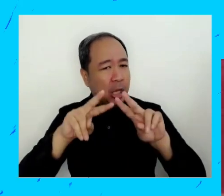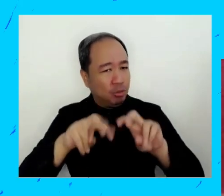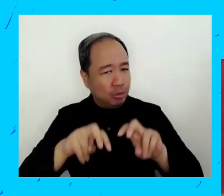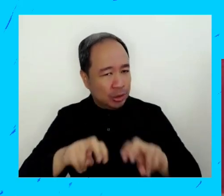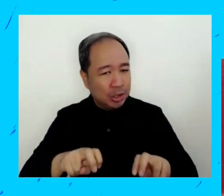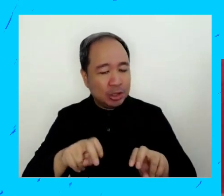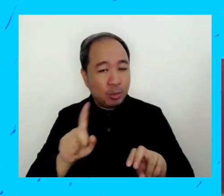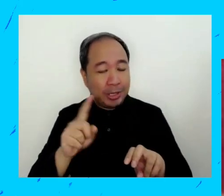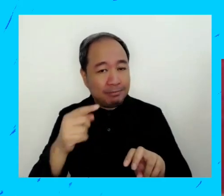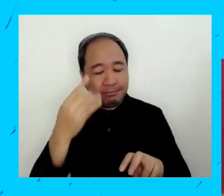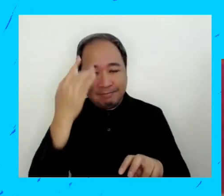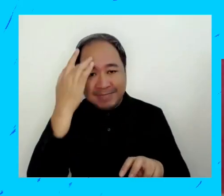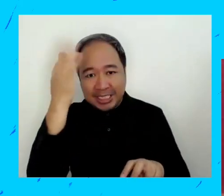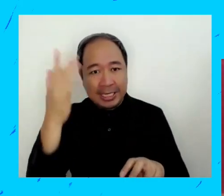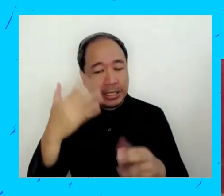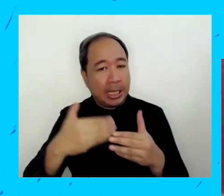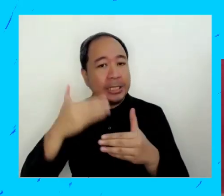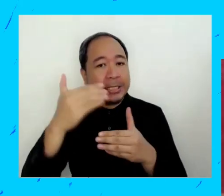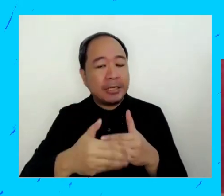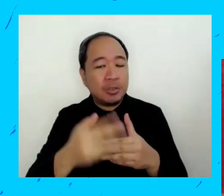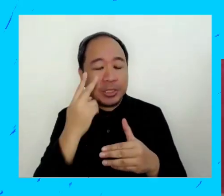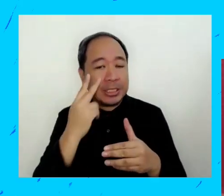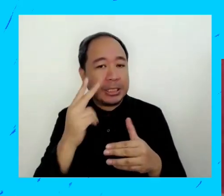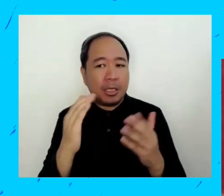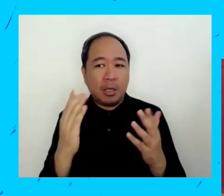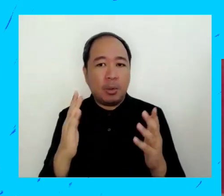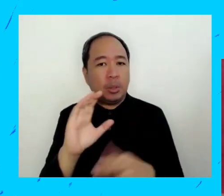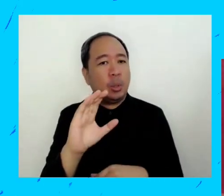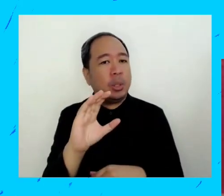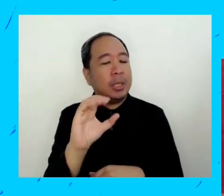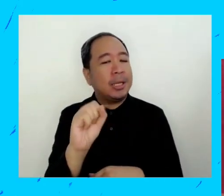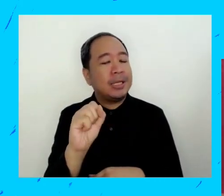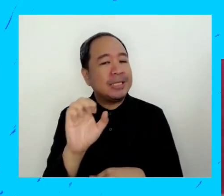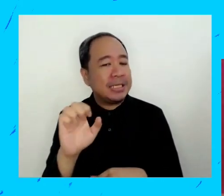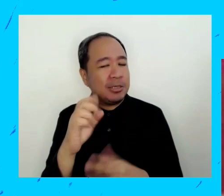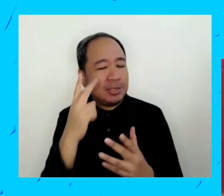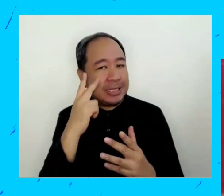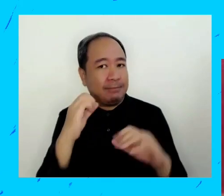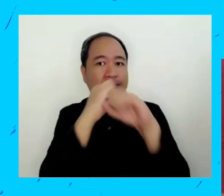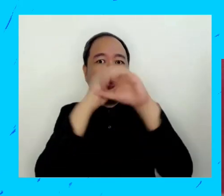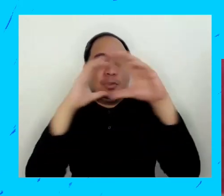continuer. Nous allons passer à la deuxième séance.